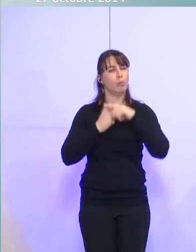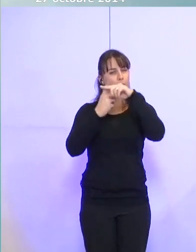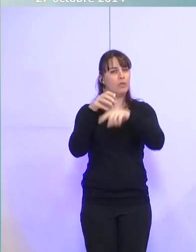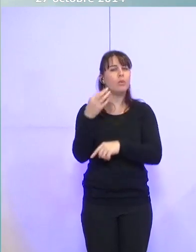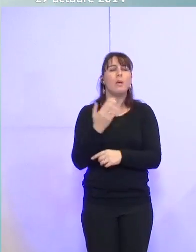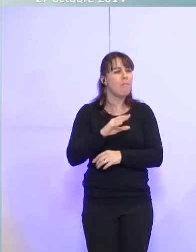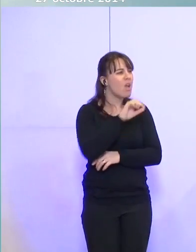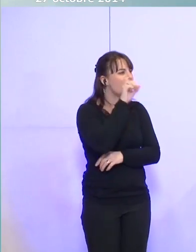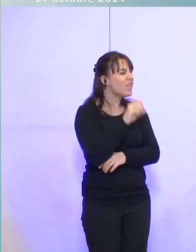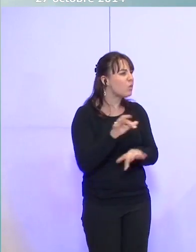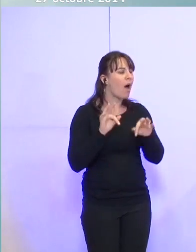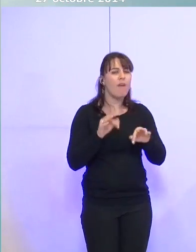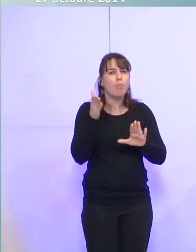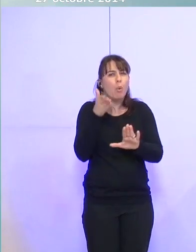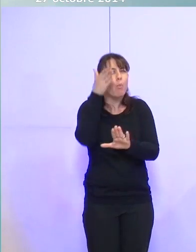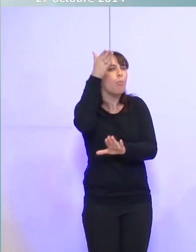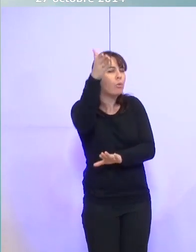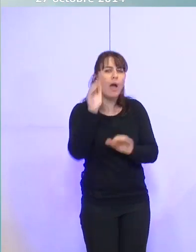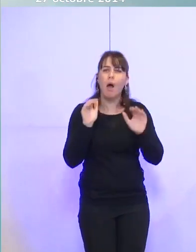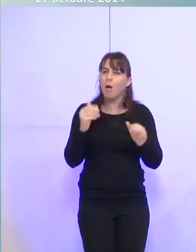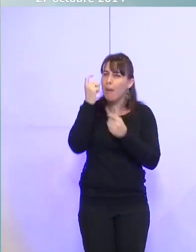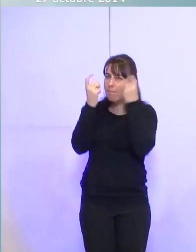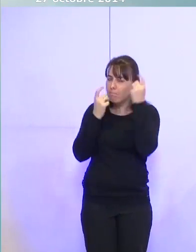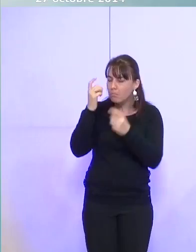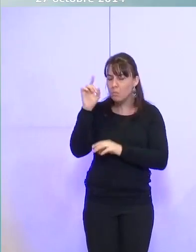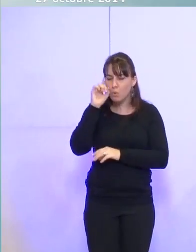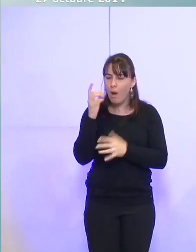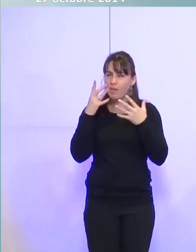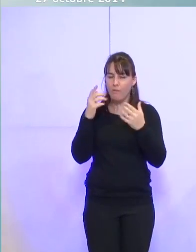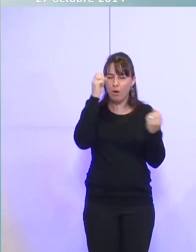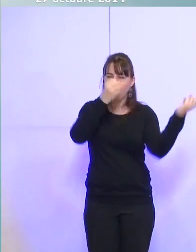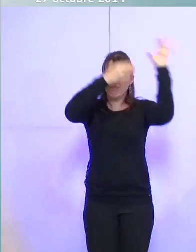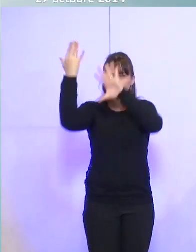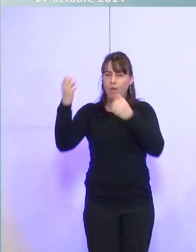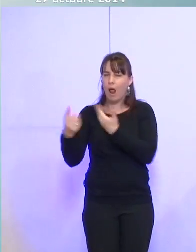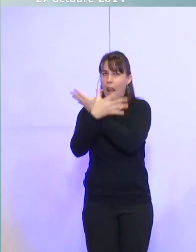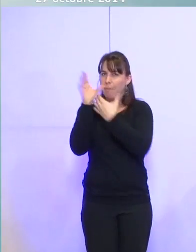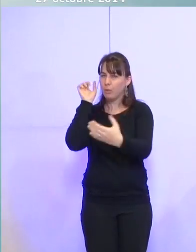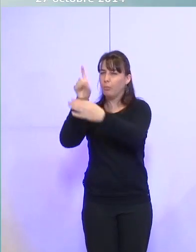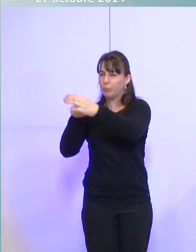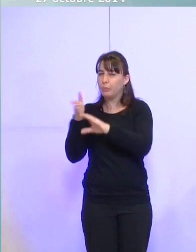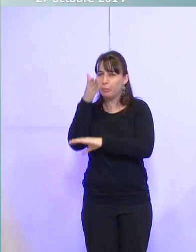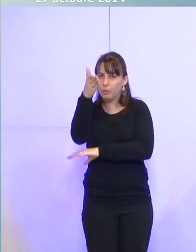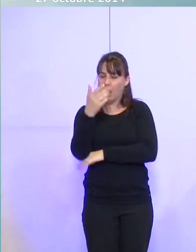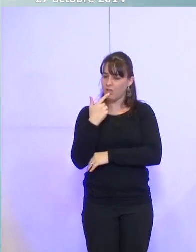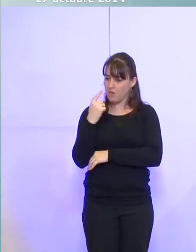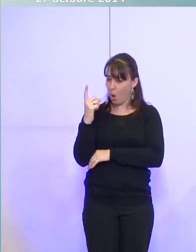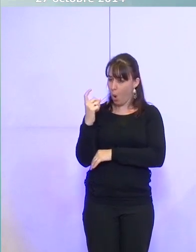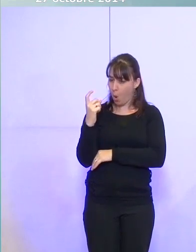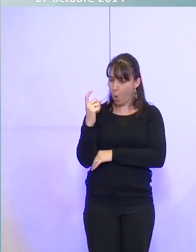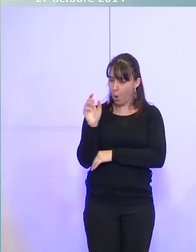poser une question un peu de prospective, puisqu'il est question, bien sûr, de remettre tout ça dans la métro aujourd'hui. Et je voudrais savoir si l'eau conservera